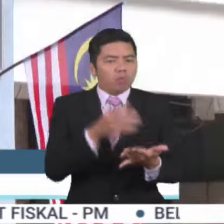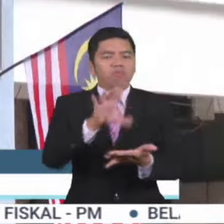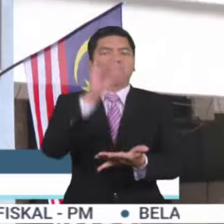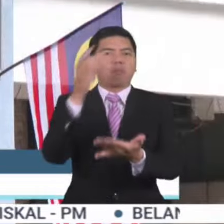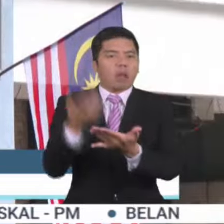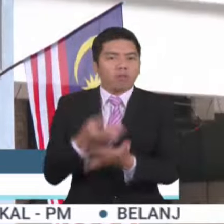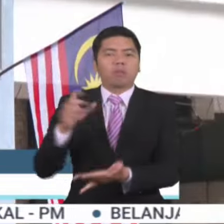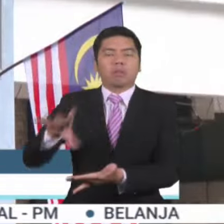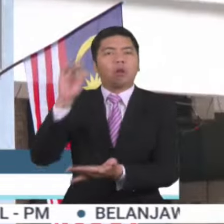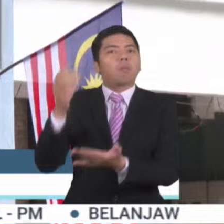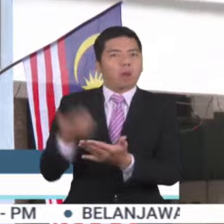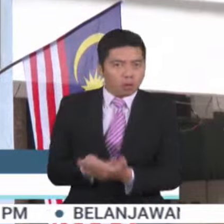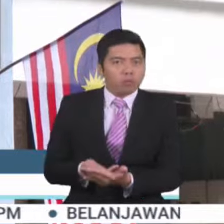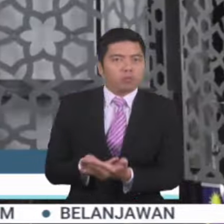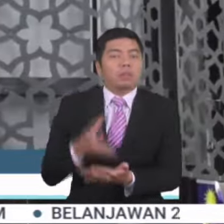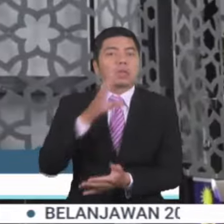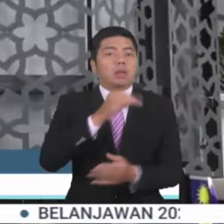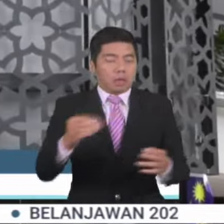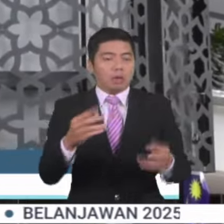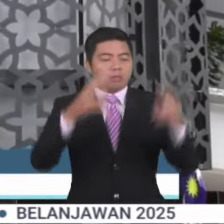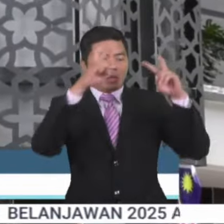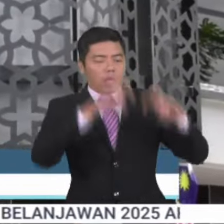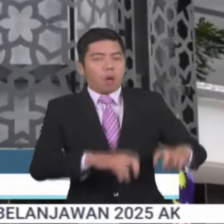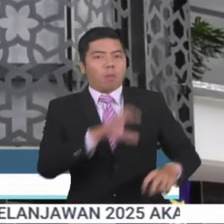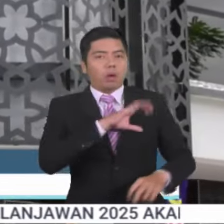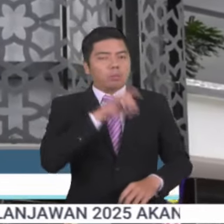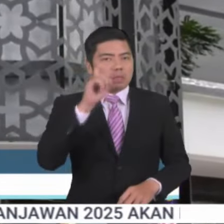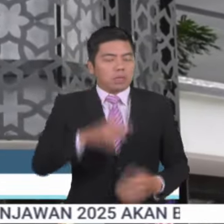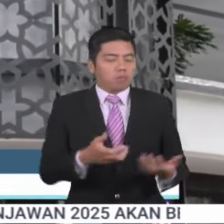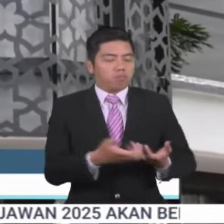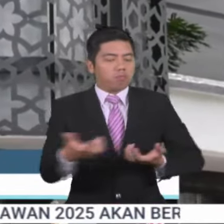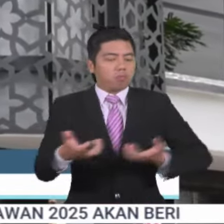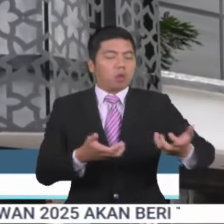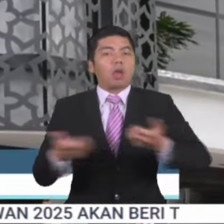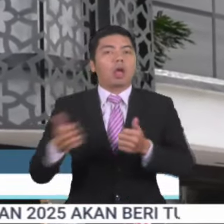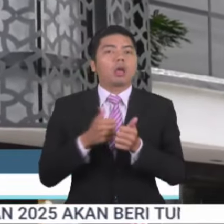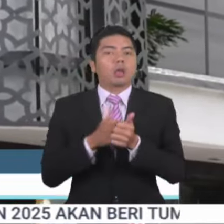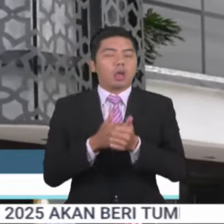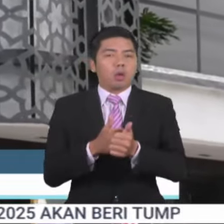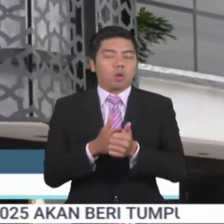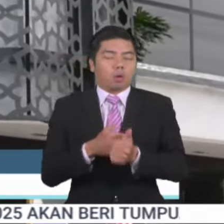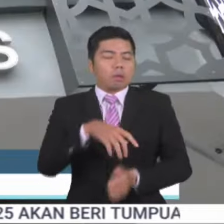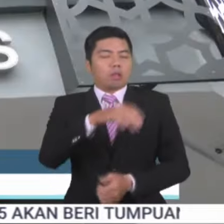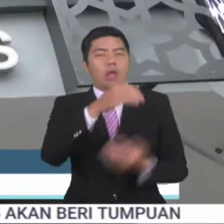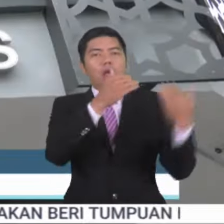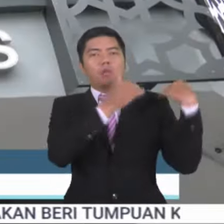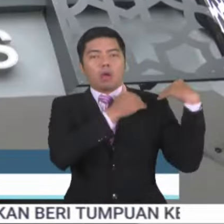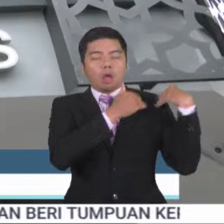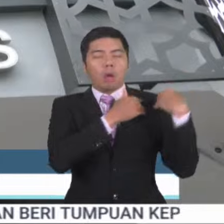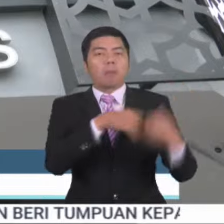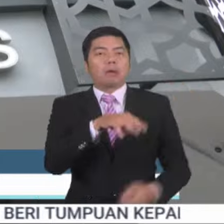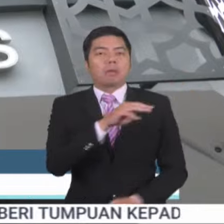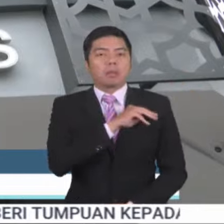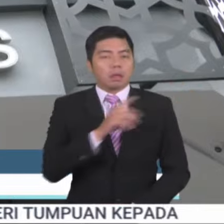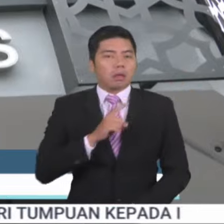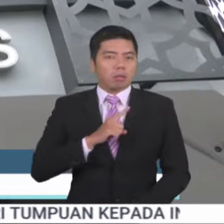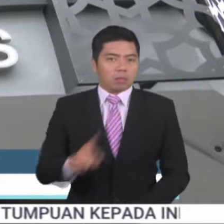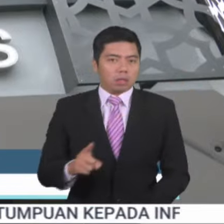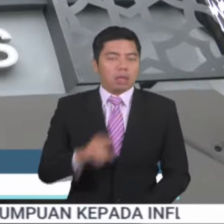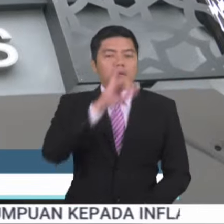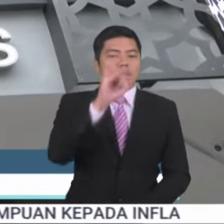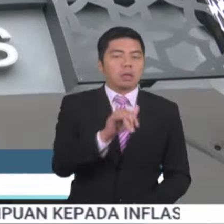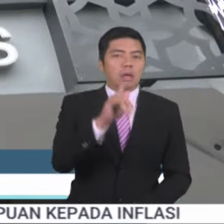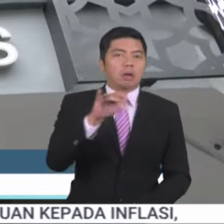kedua, siasatan polis harus dibezakan dengan tanggungjawab Menteri Agama di bawah JAKIM dan juga pihak Otoriti Agama